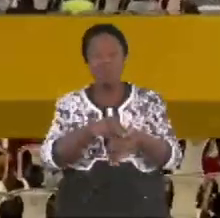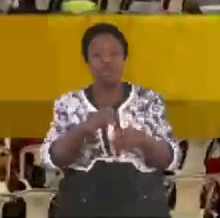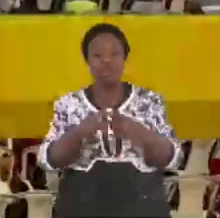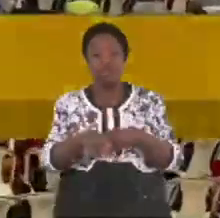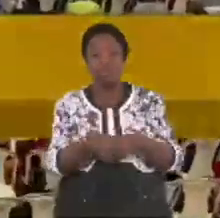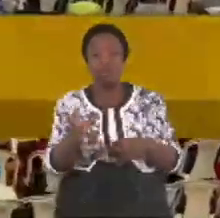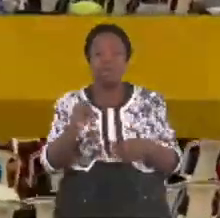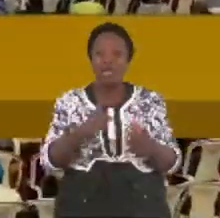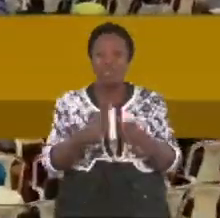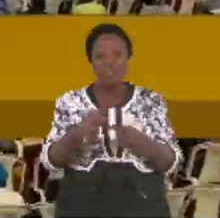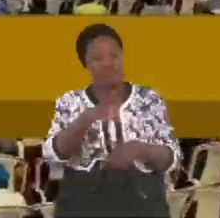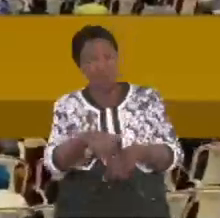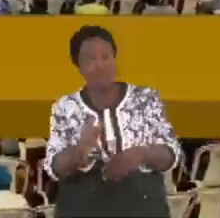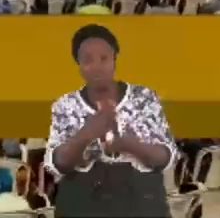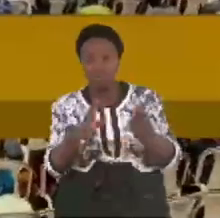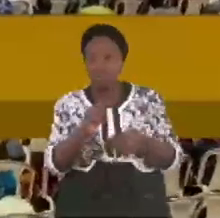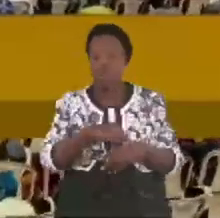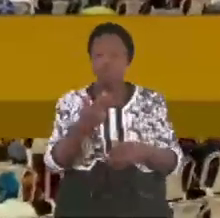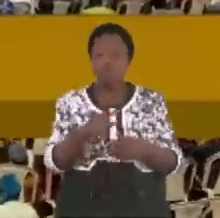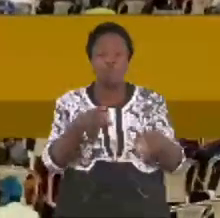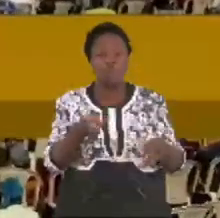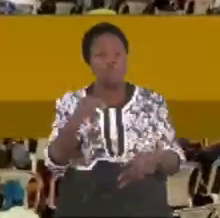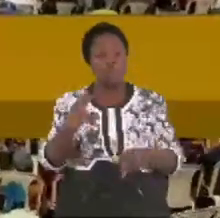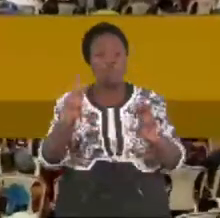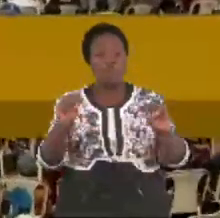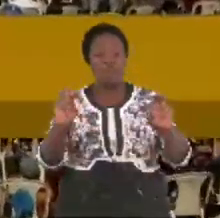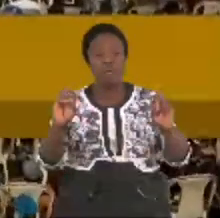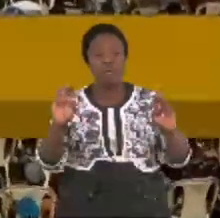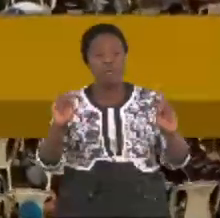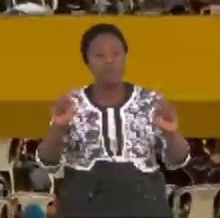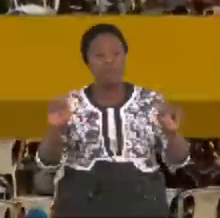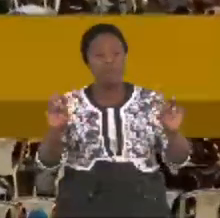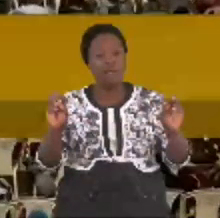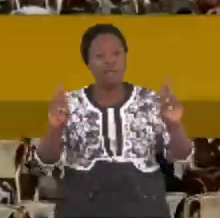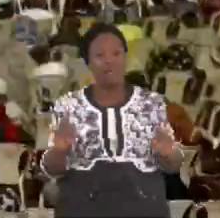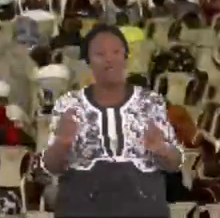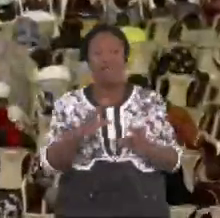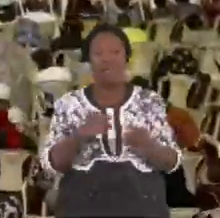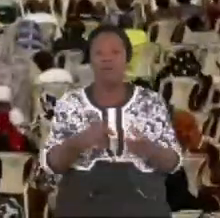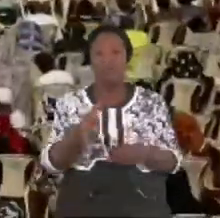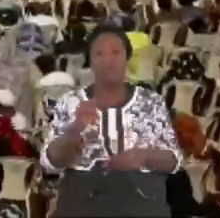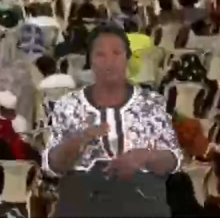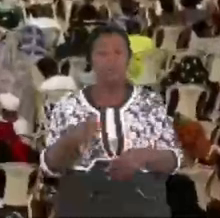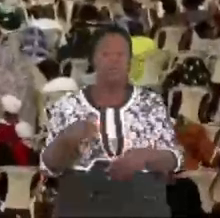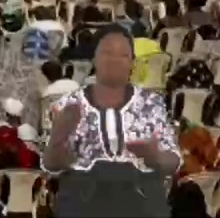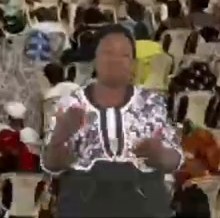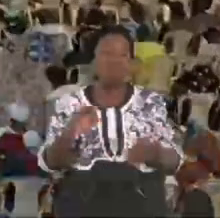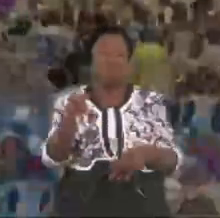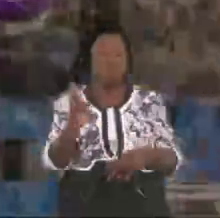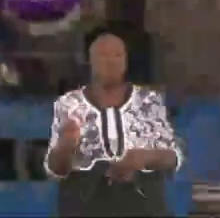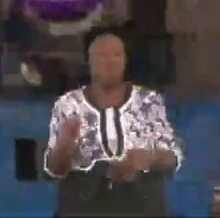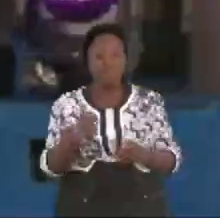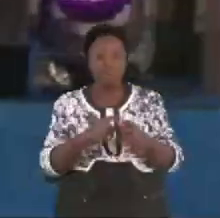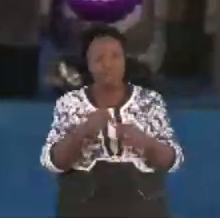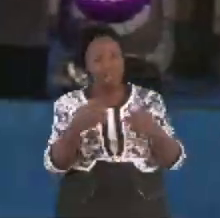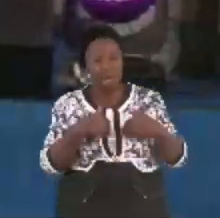Mais certains d'entre eux, formés par Jean, mais ils avaient des défauts. Je vous en parlerai quand